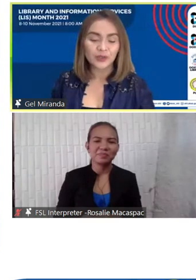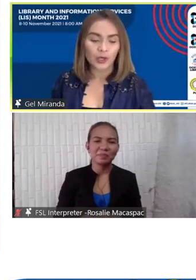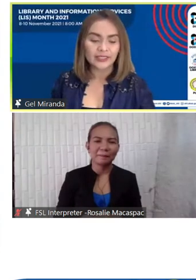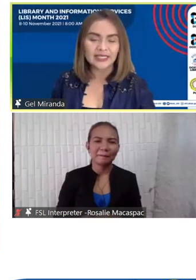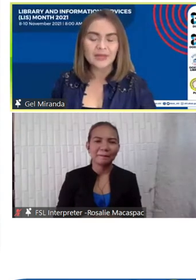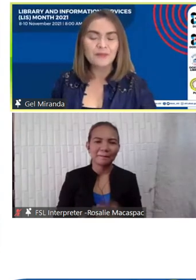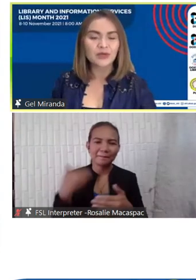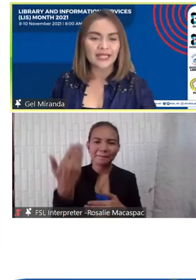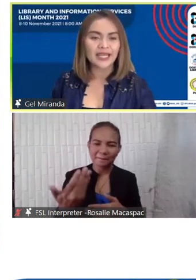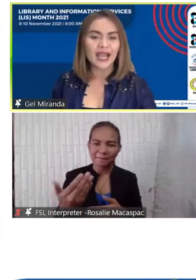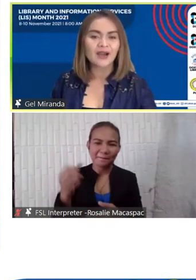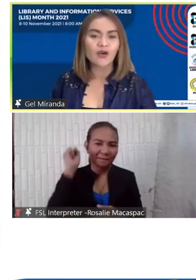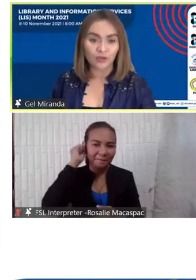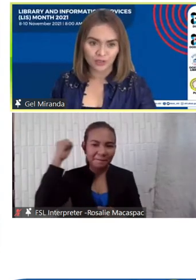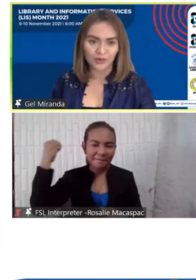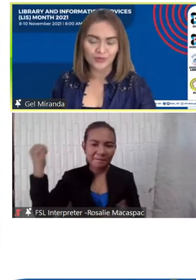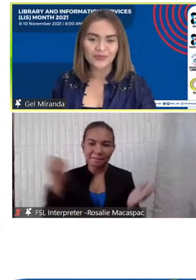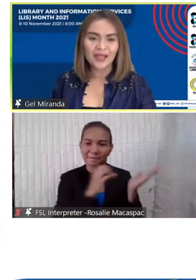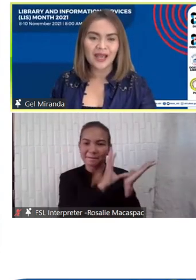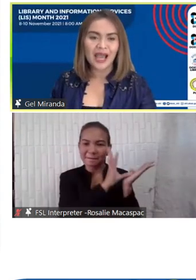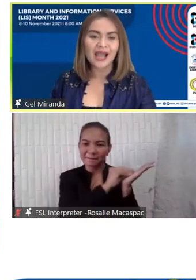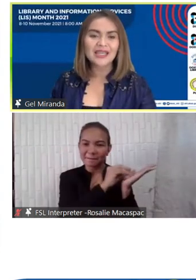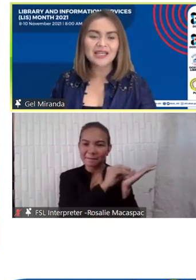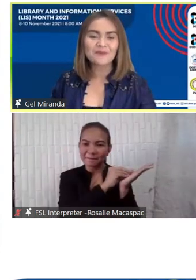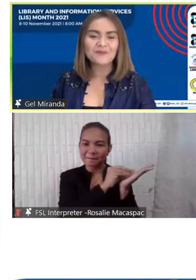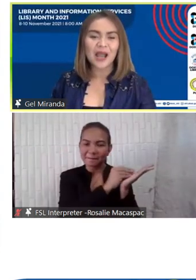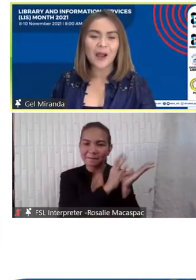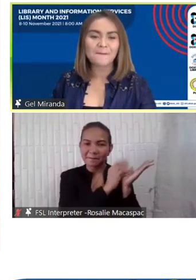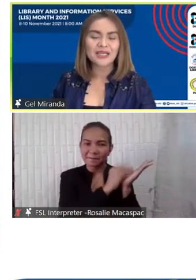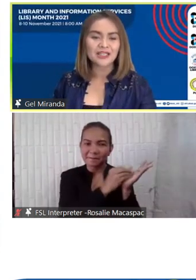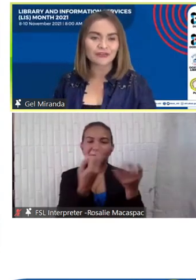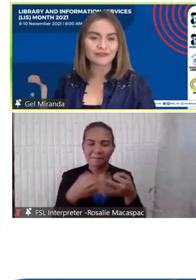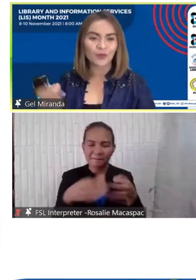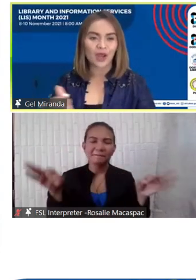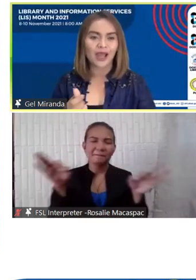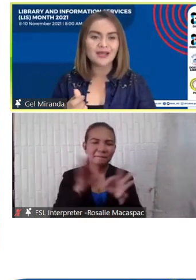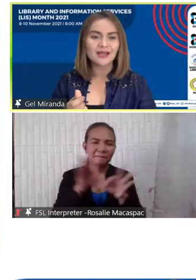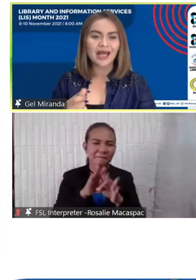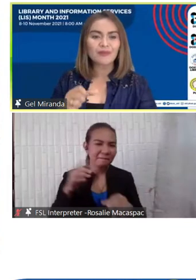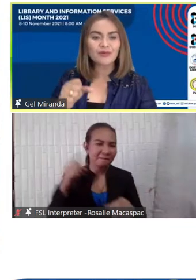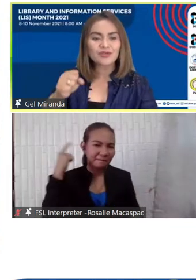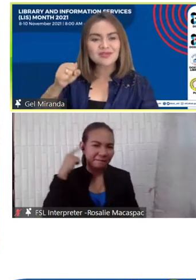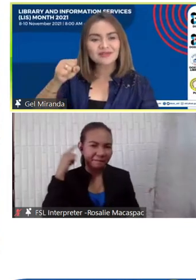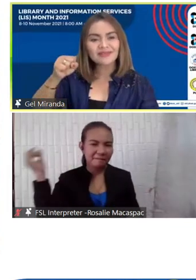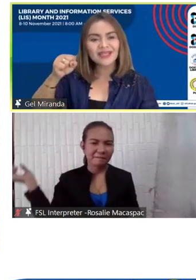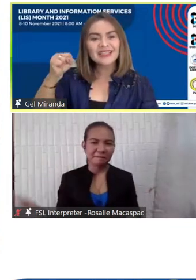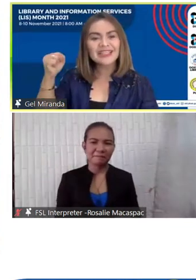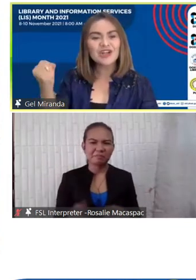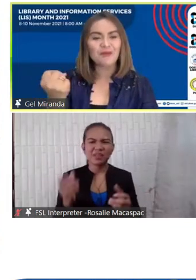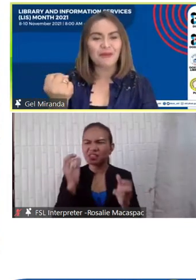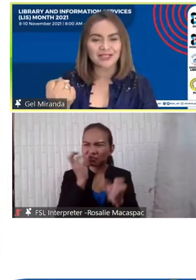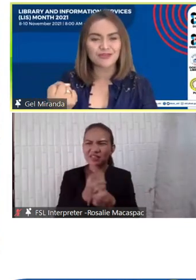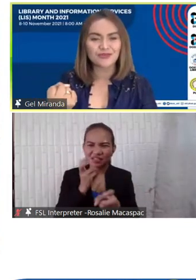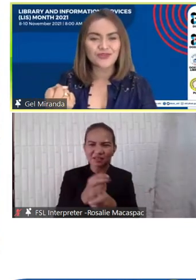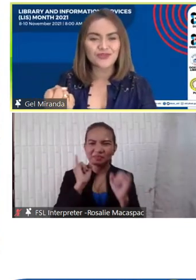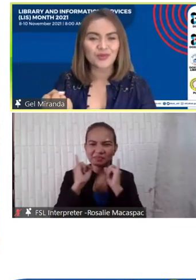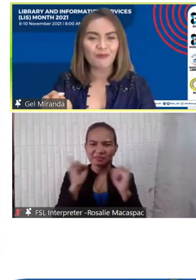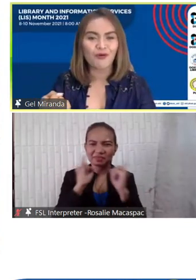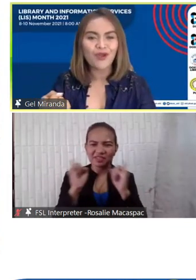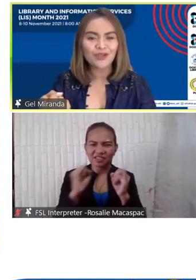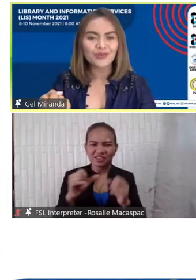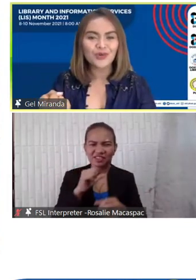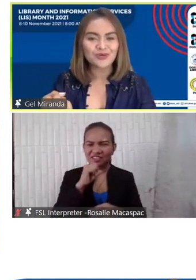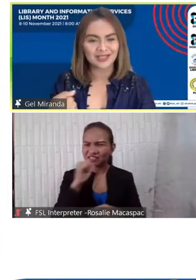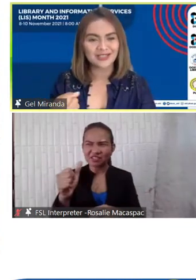Sound recording. Importante ang audio. Ang hirap ng mag-interview ka, tapos hindi lumabas yung gusto